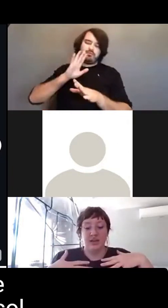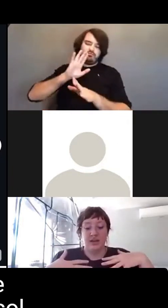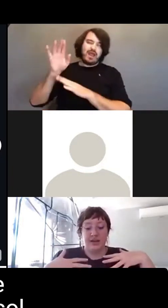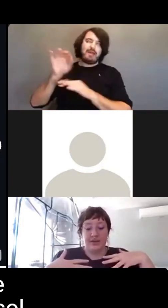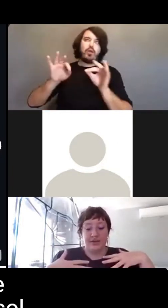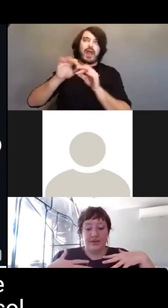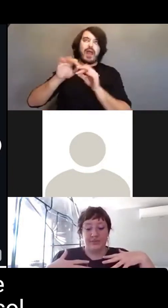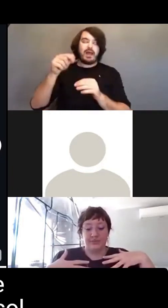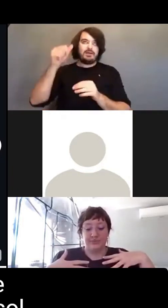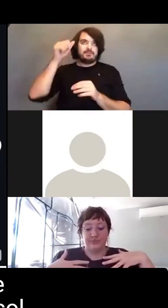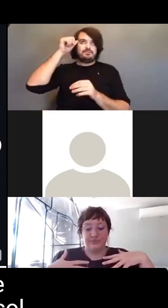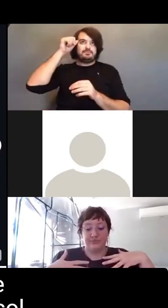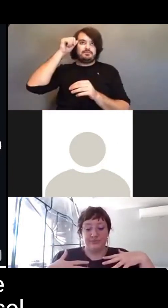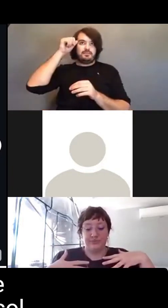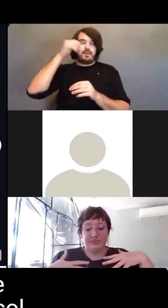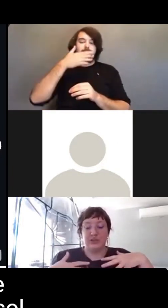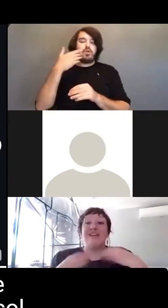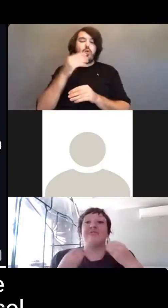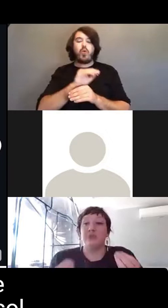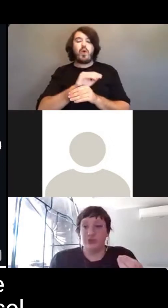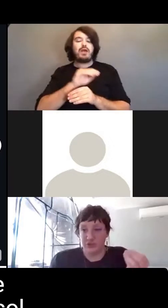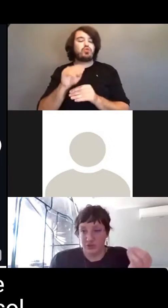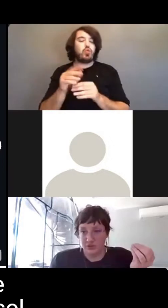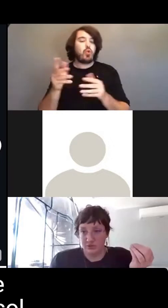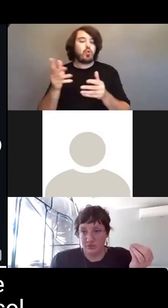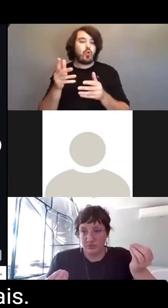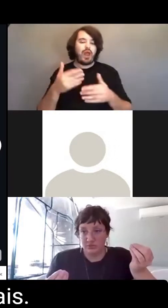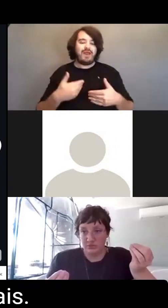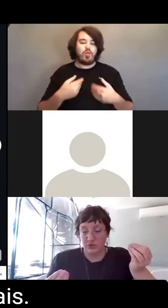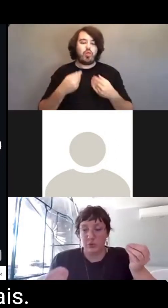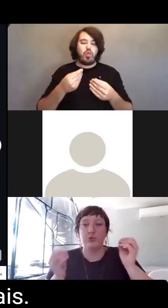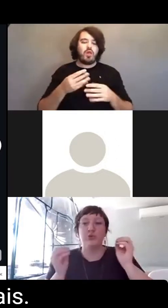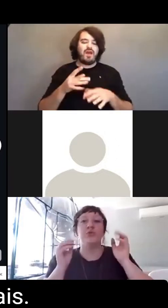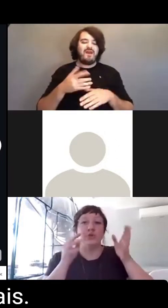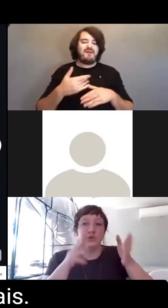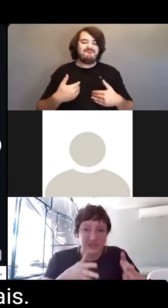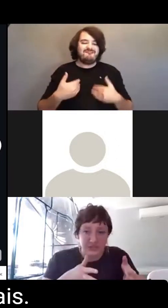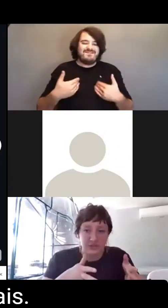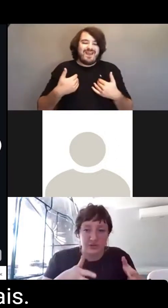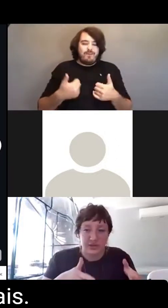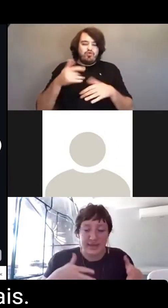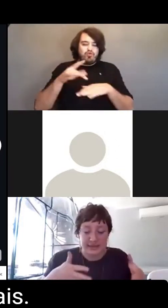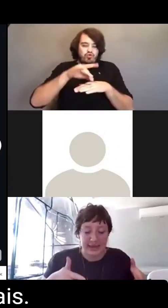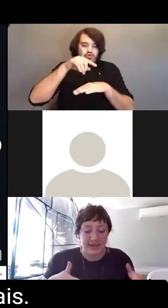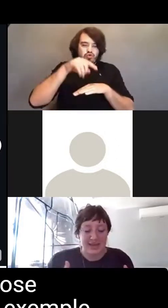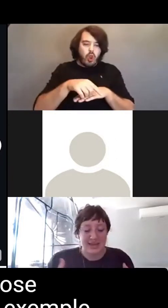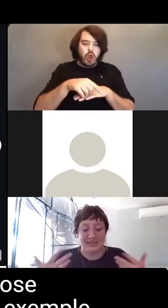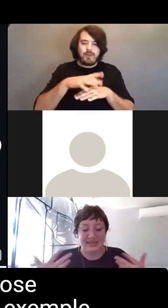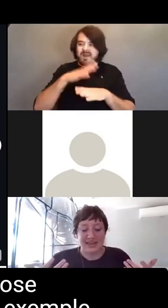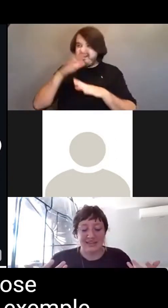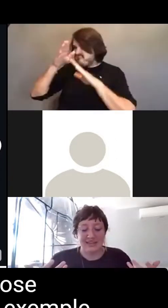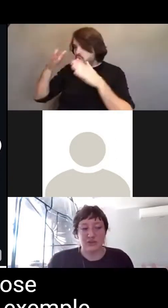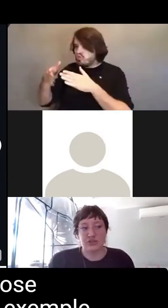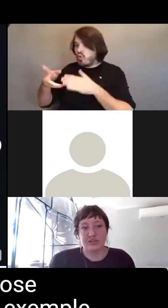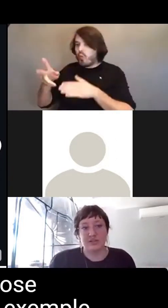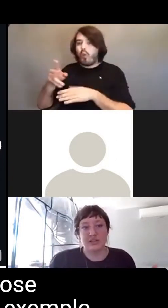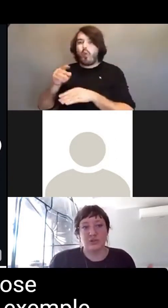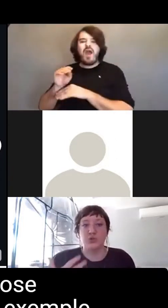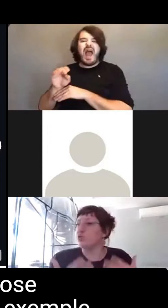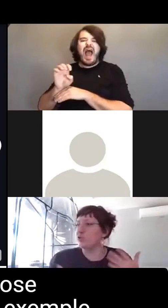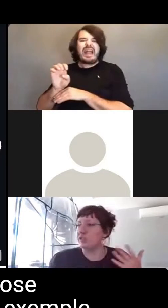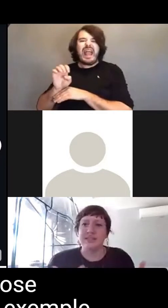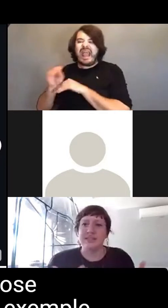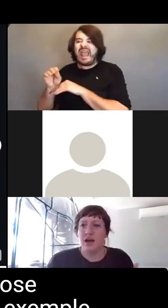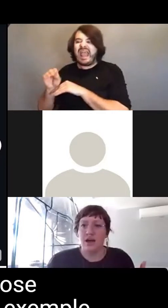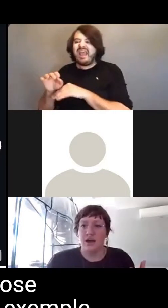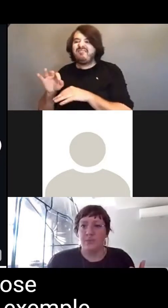d'ajouter de la vie au sol, de ne pas trop focusser sur les engrais. Les engrais, c'est juste quelque chose